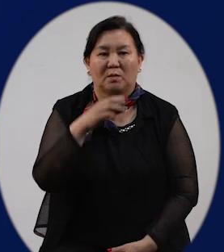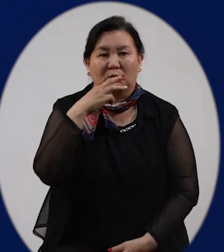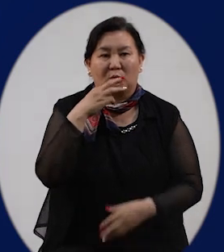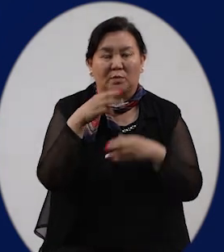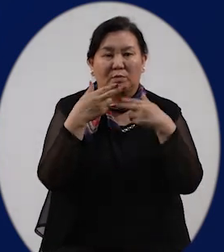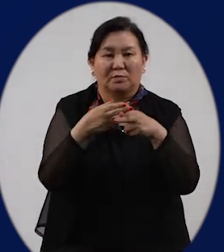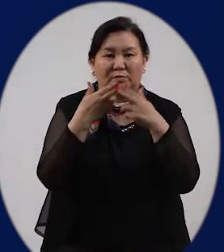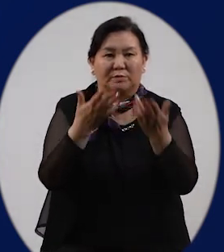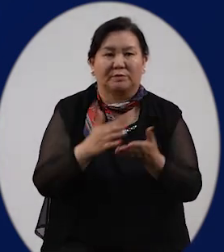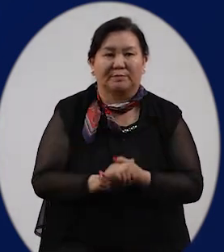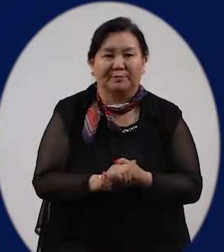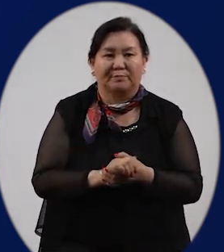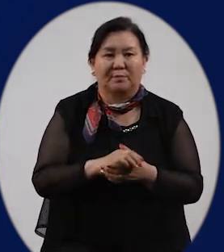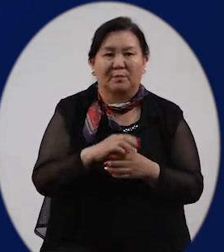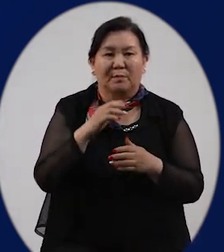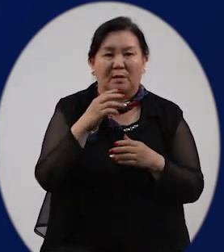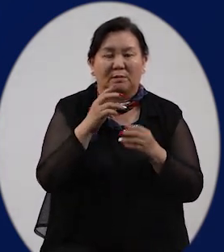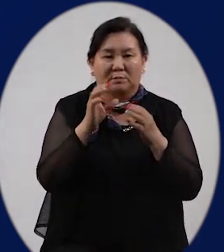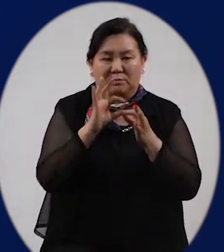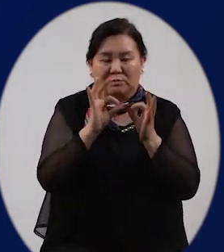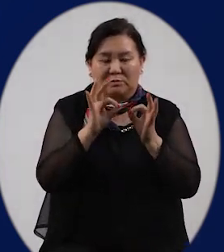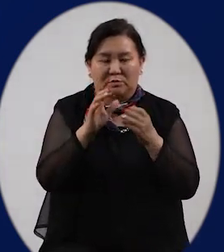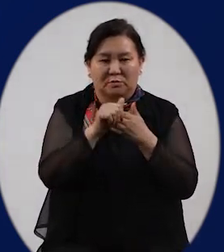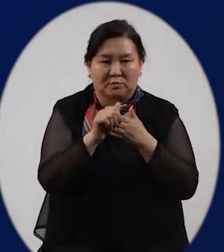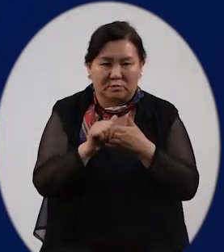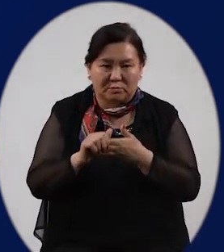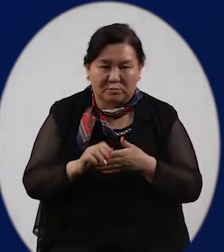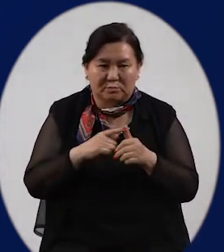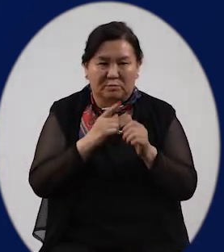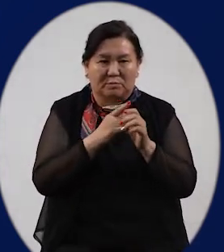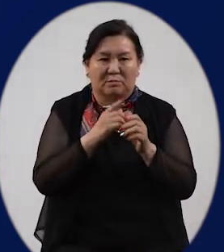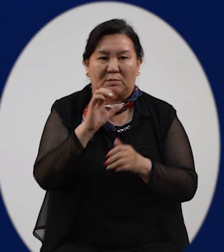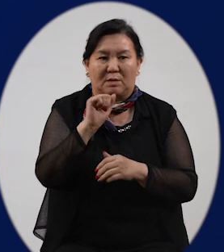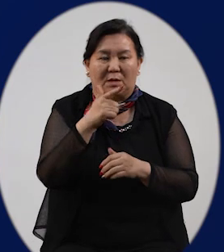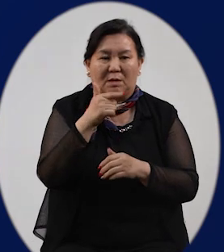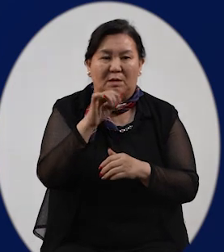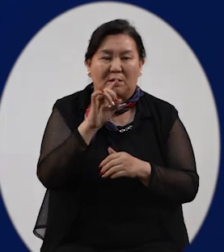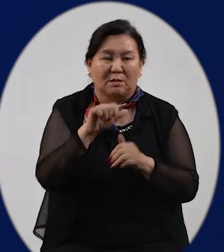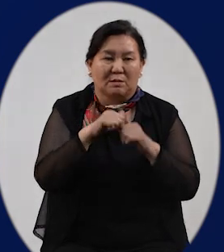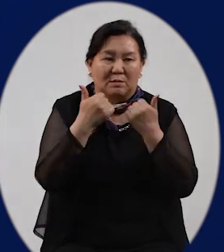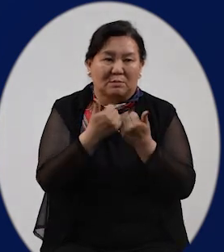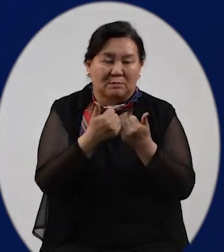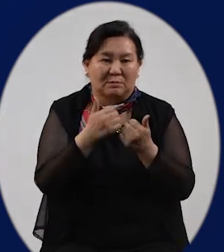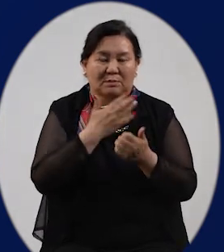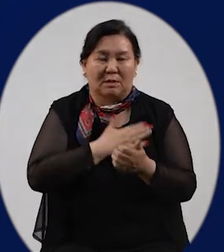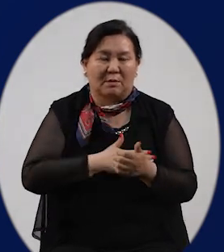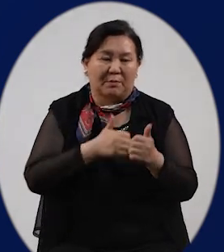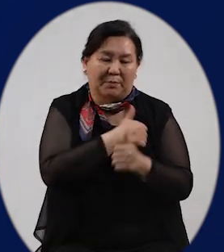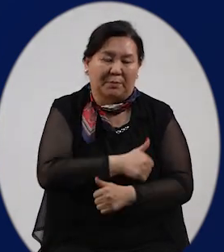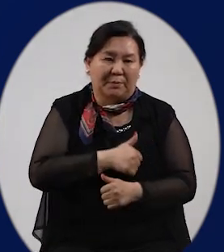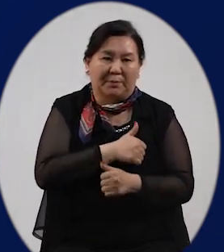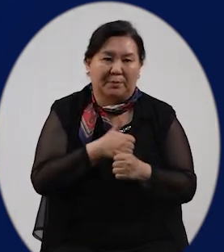Зөвлөмж. Зөв зохистой баримтчлуулалт нь дээр дурдсан агентлагуудын шаардлагад нийцсэн ая тухтай байдлыг